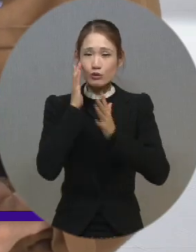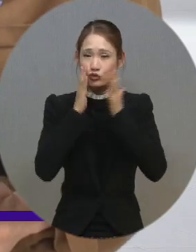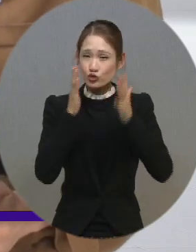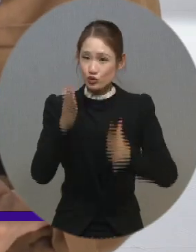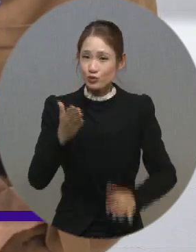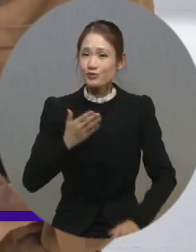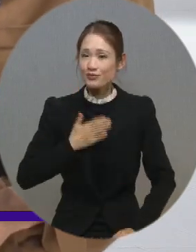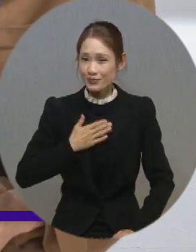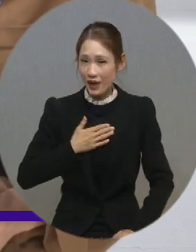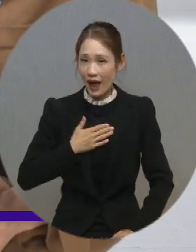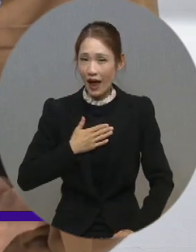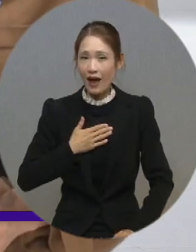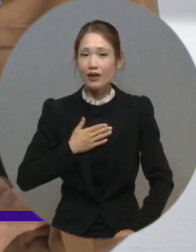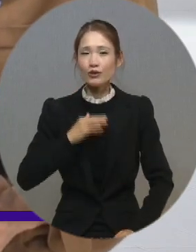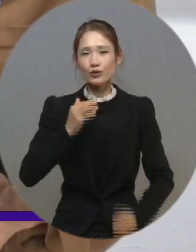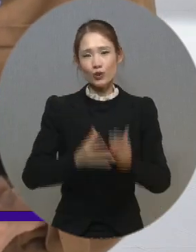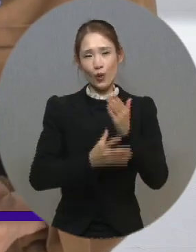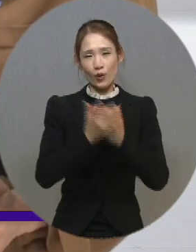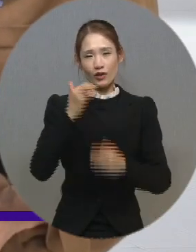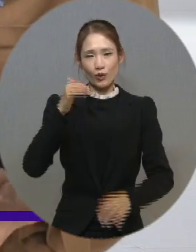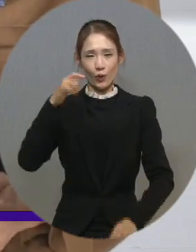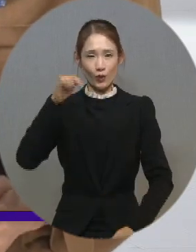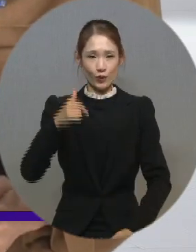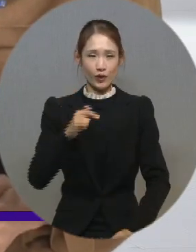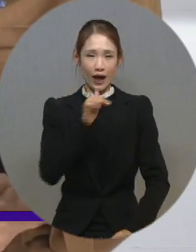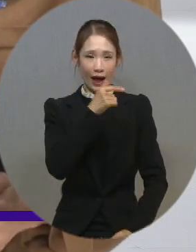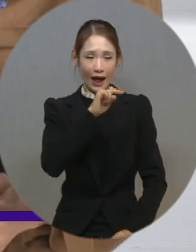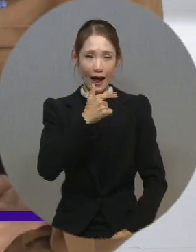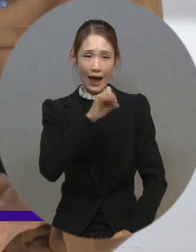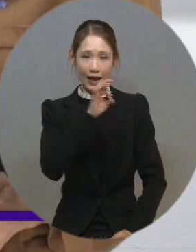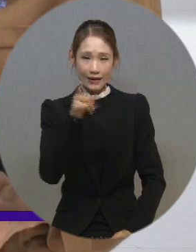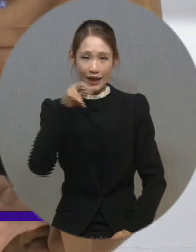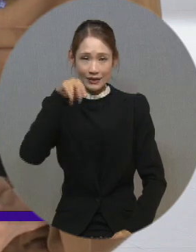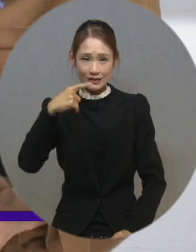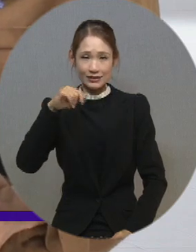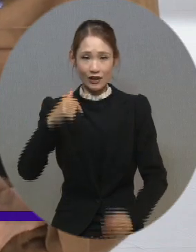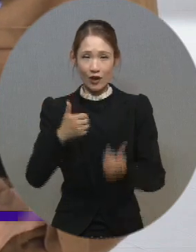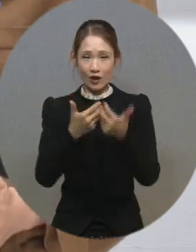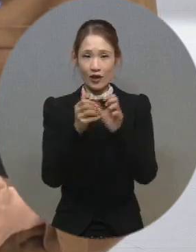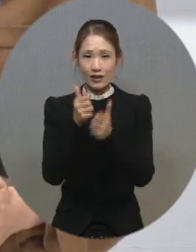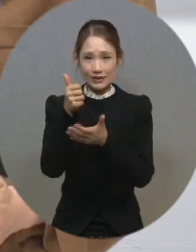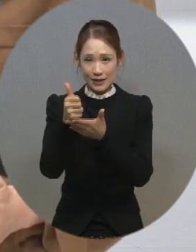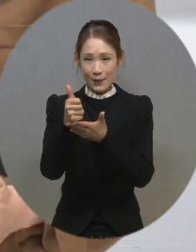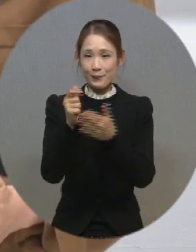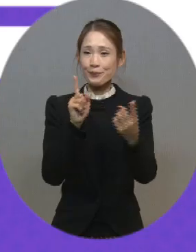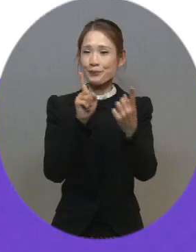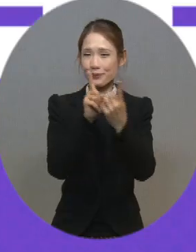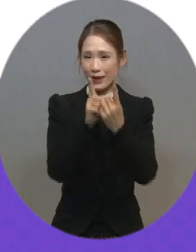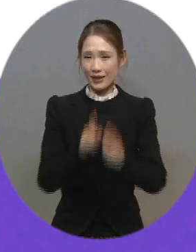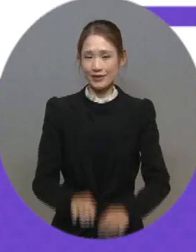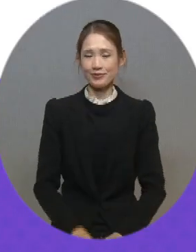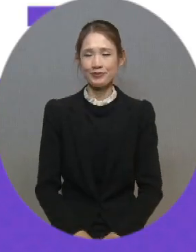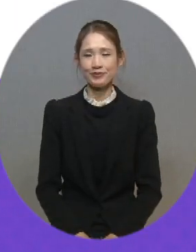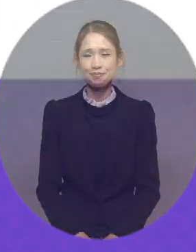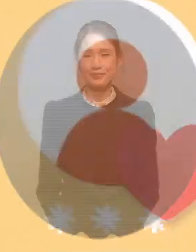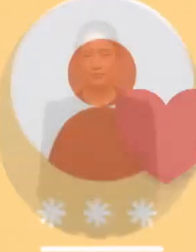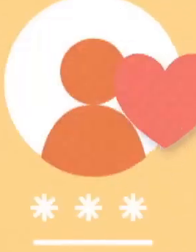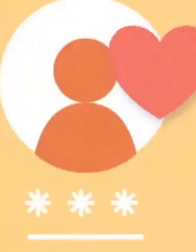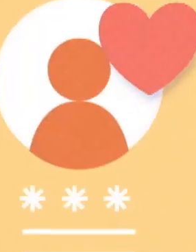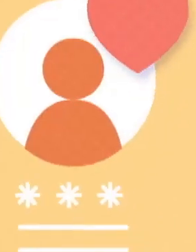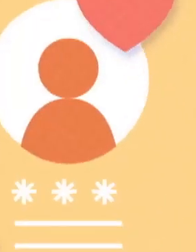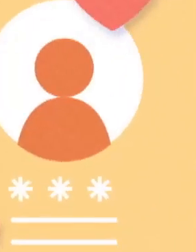아시나요? 통일 로그인에서 한에서 마음숲 상담센터 팀장을 만났습니다.